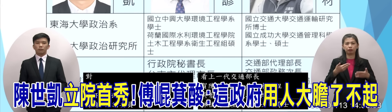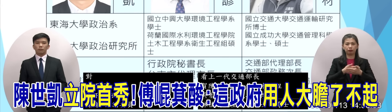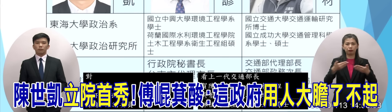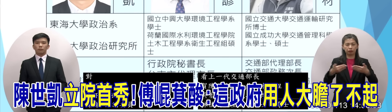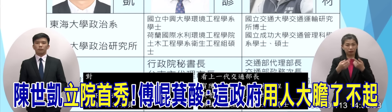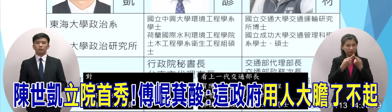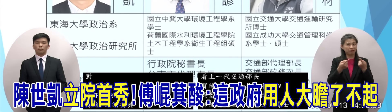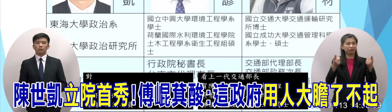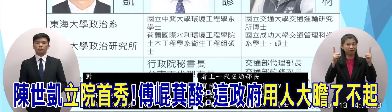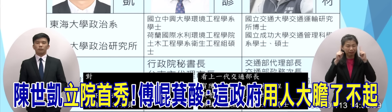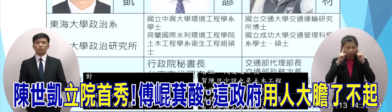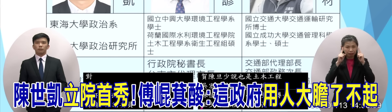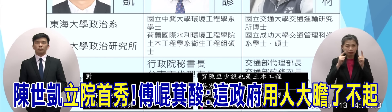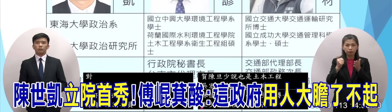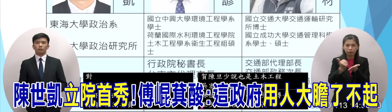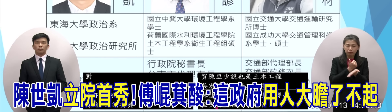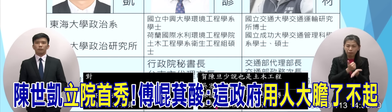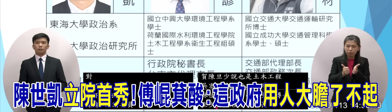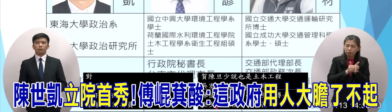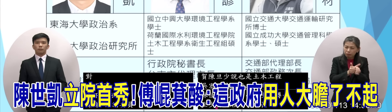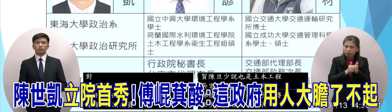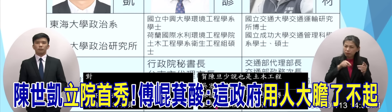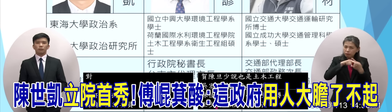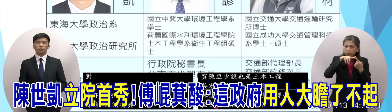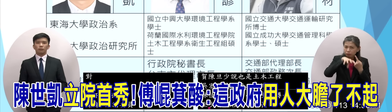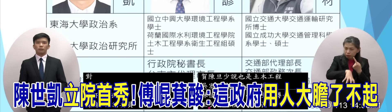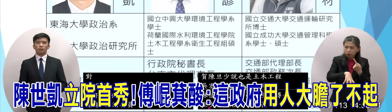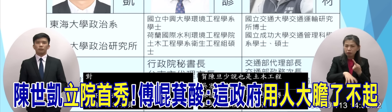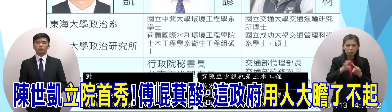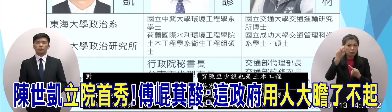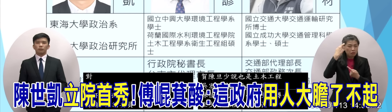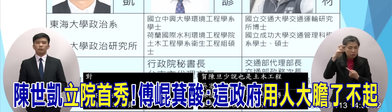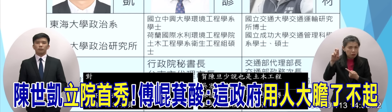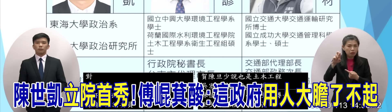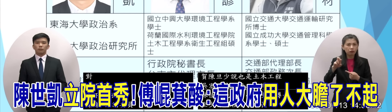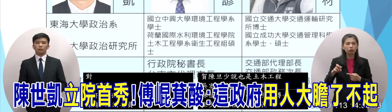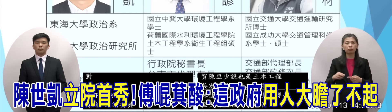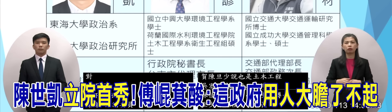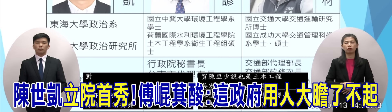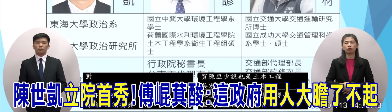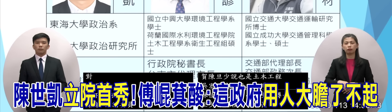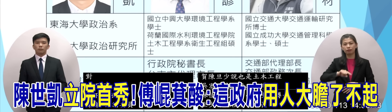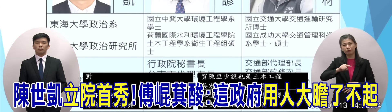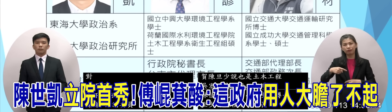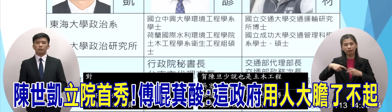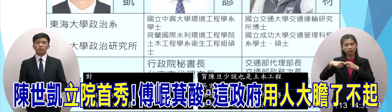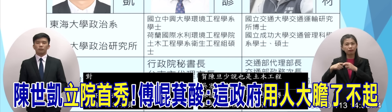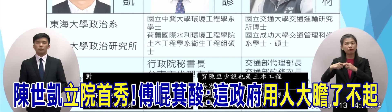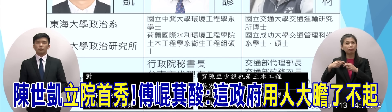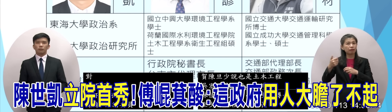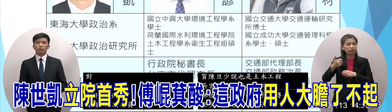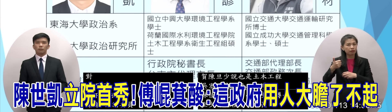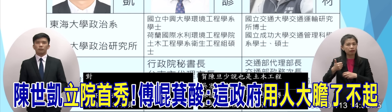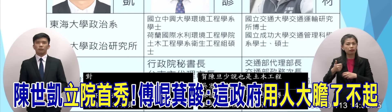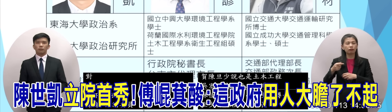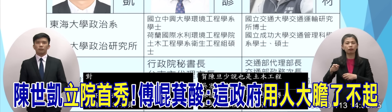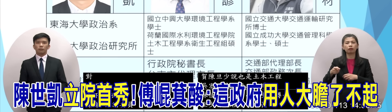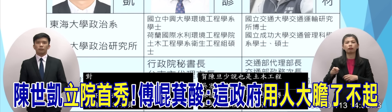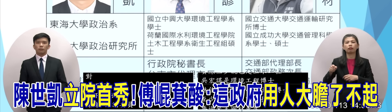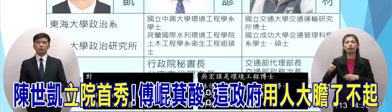研所的博士，也当过高雄市政府的交通局长。李孟彦部长至少是河南